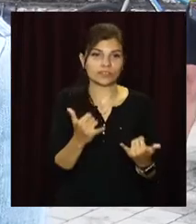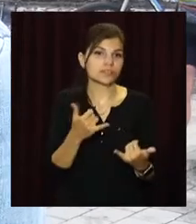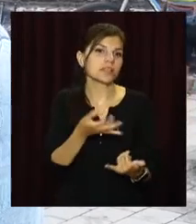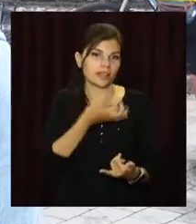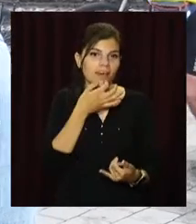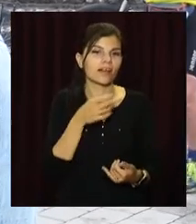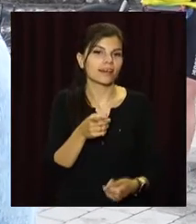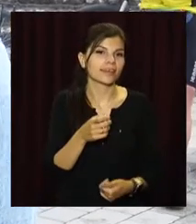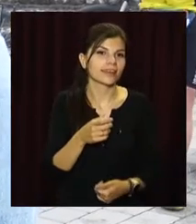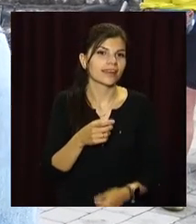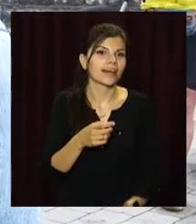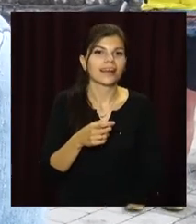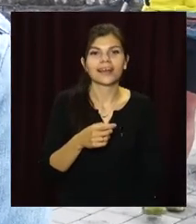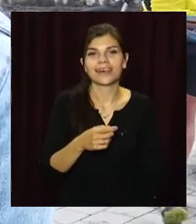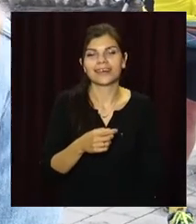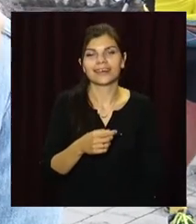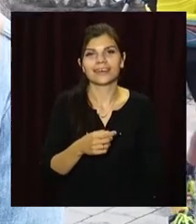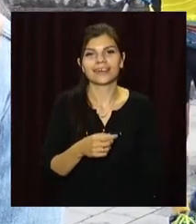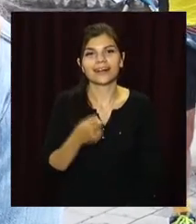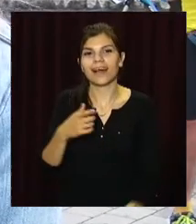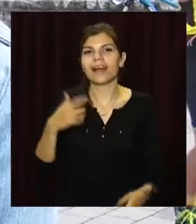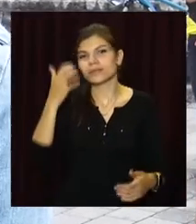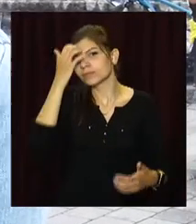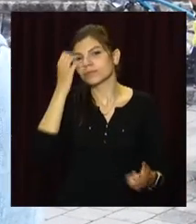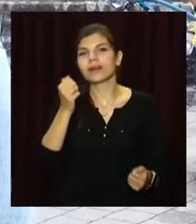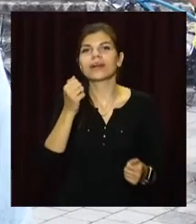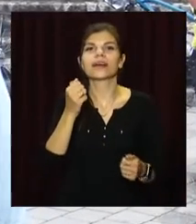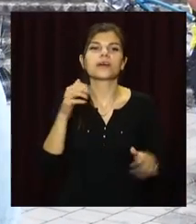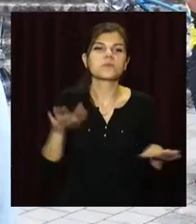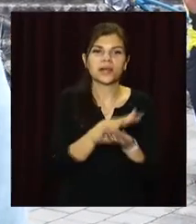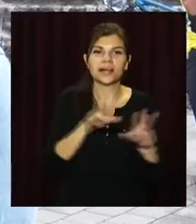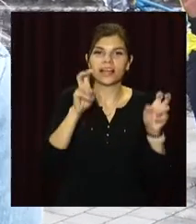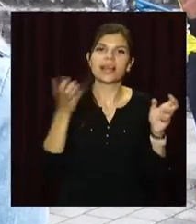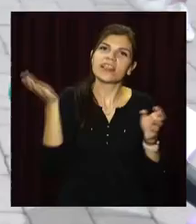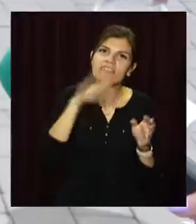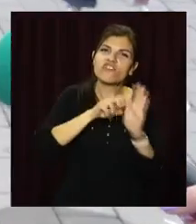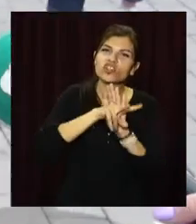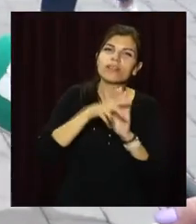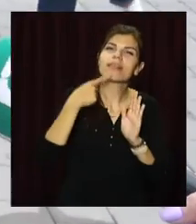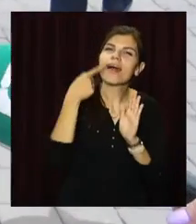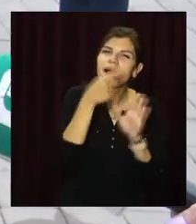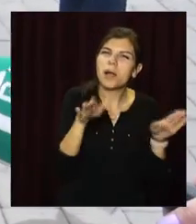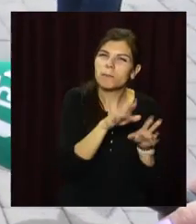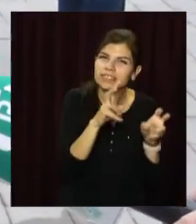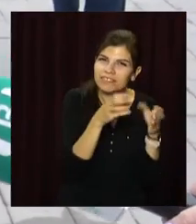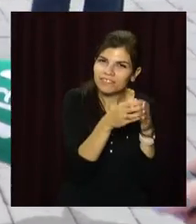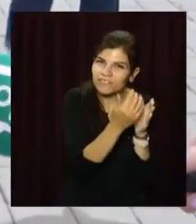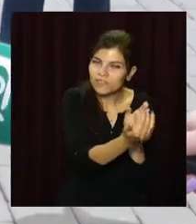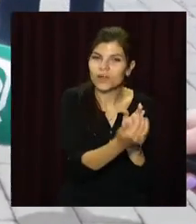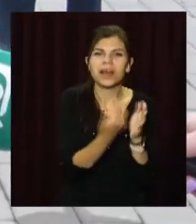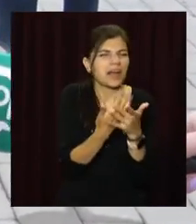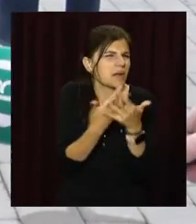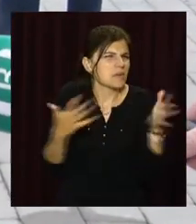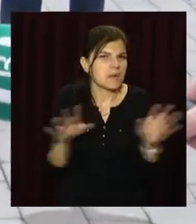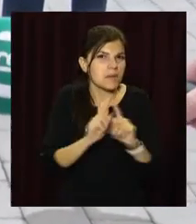найлюбленіших – це «Бездруг», «Давай втечемо далеко». багато інших. Ось подарунок від Олега.